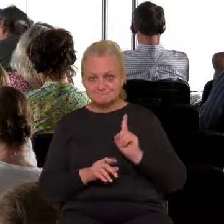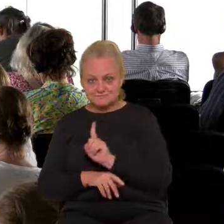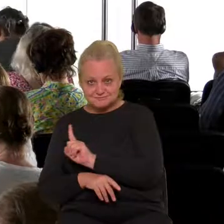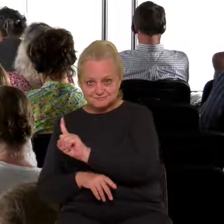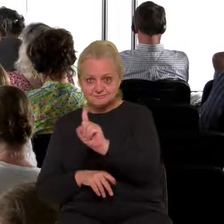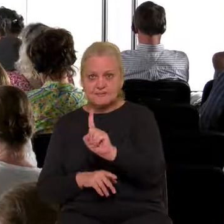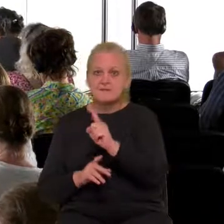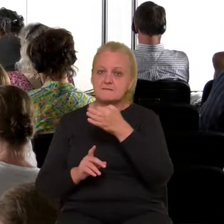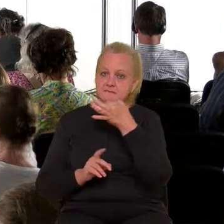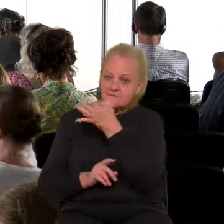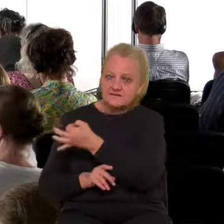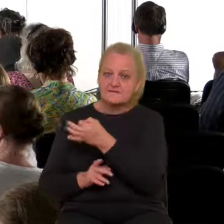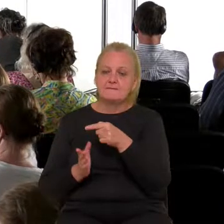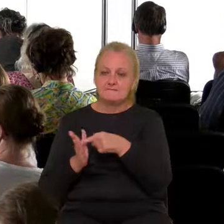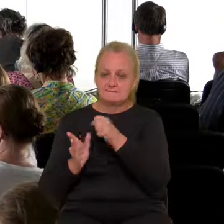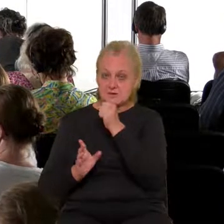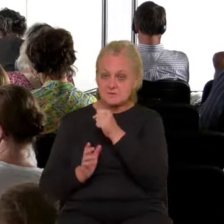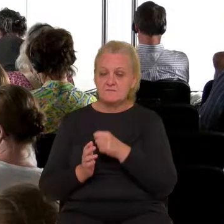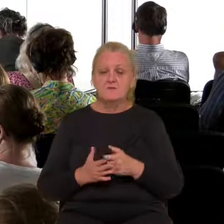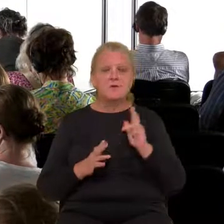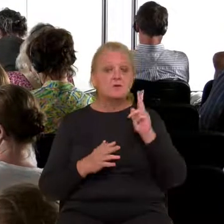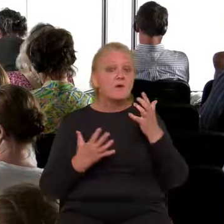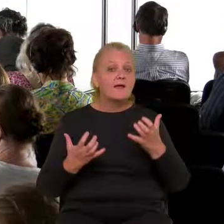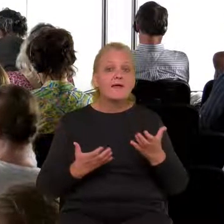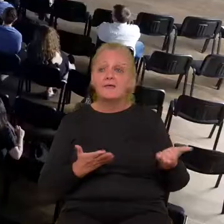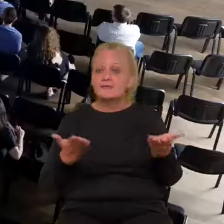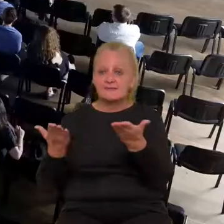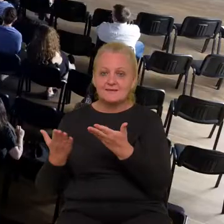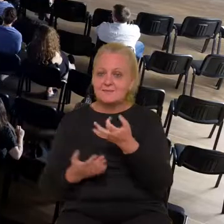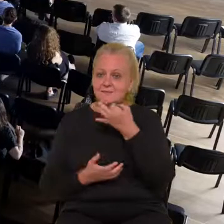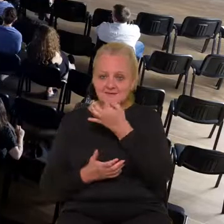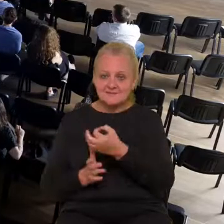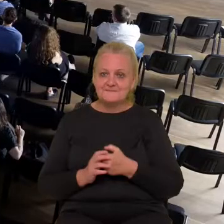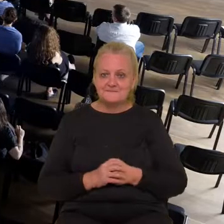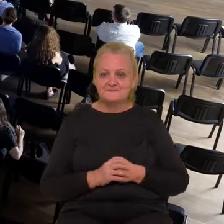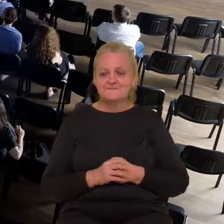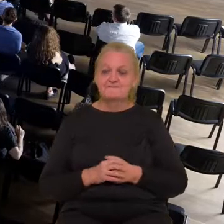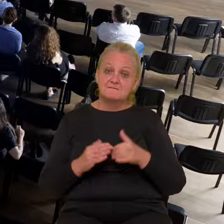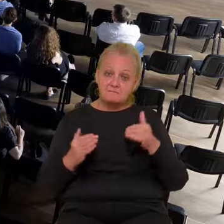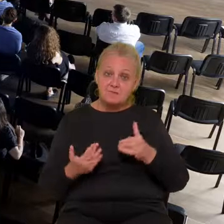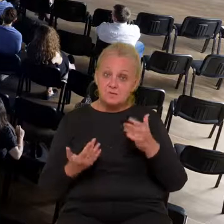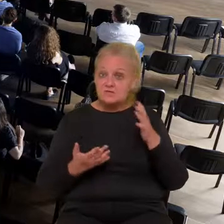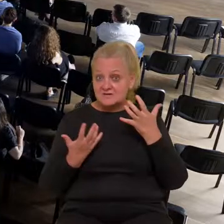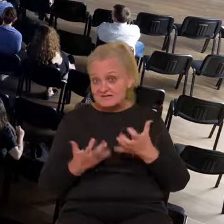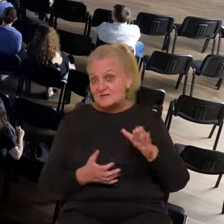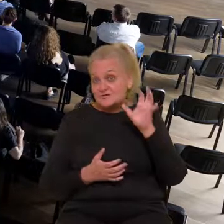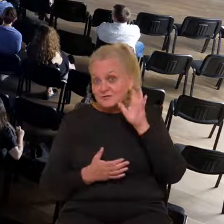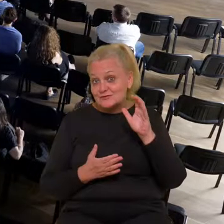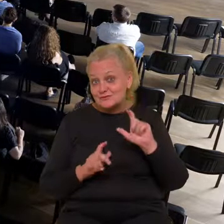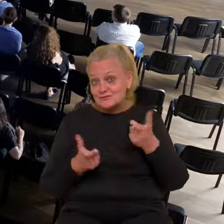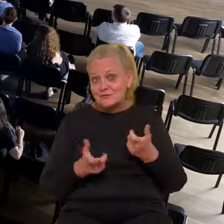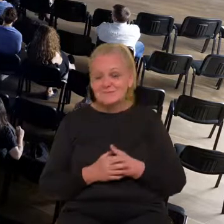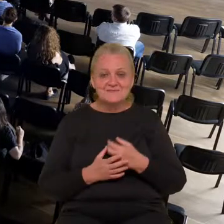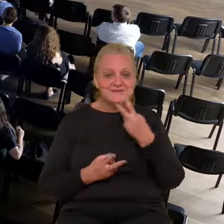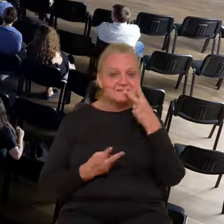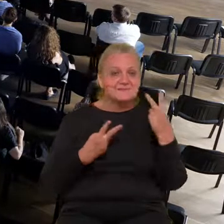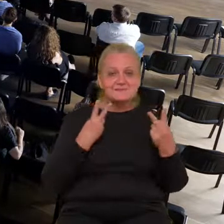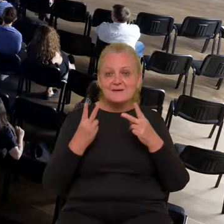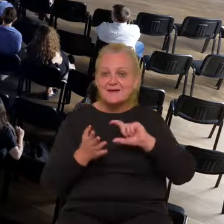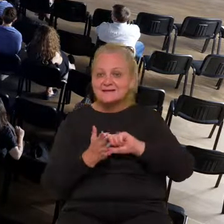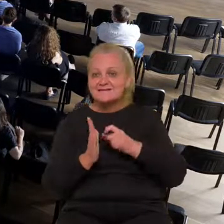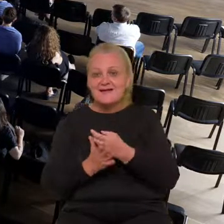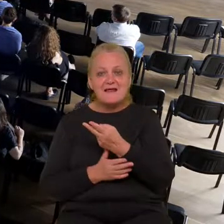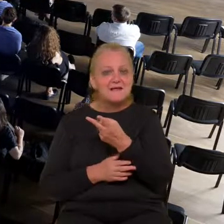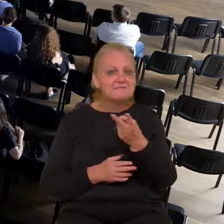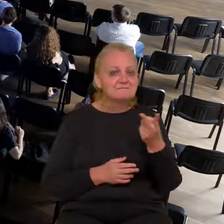zadawanie pytań. Czy są chęci może? Czy ktoś chciałby się czegoś dowiedzieć? Patrzę na